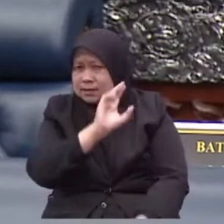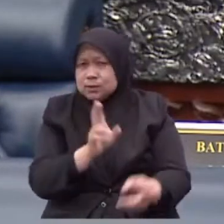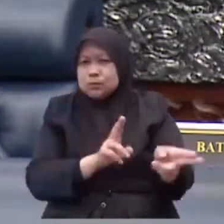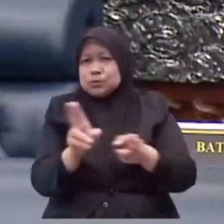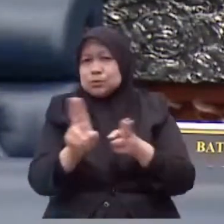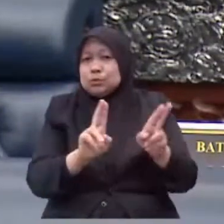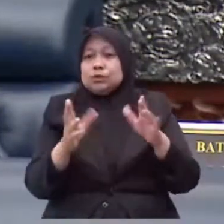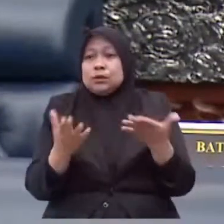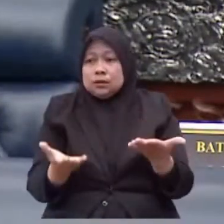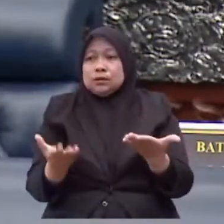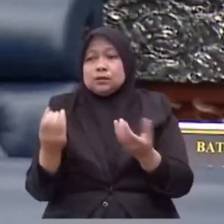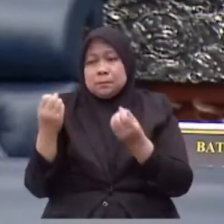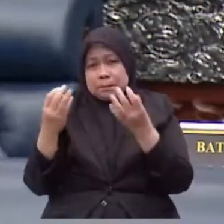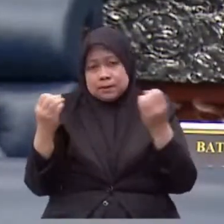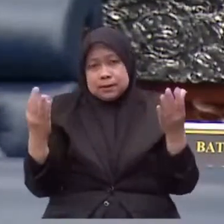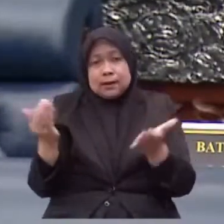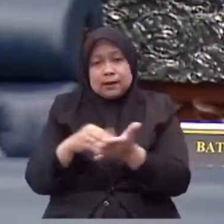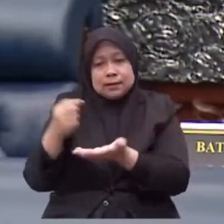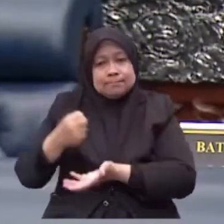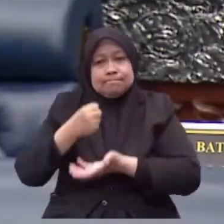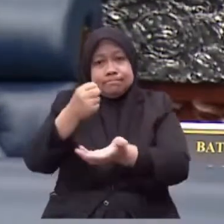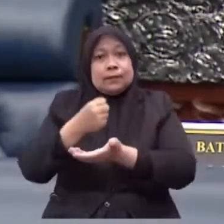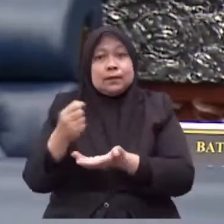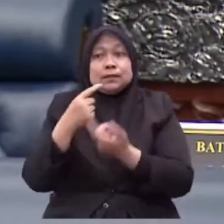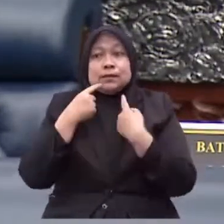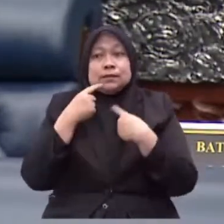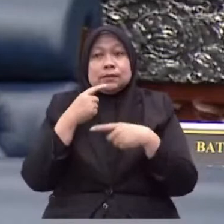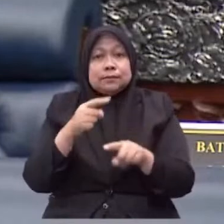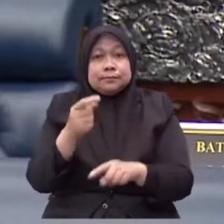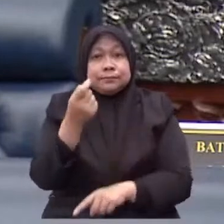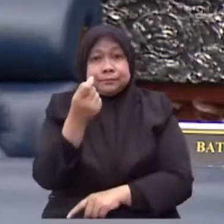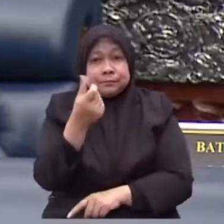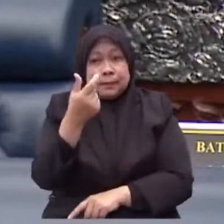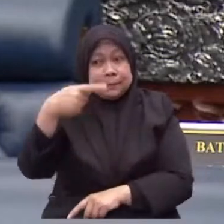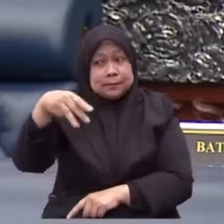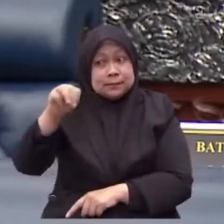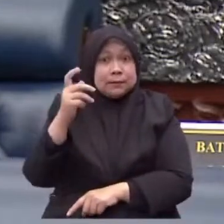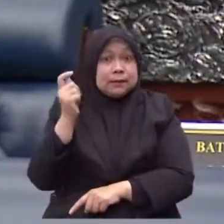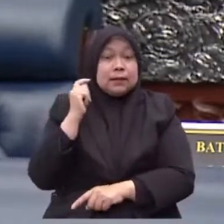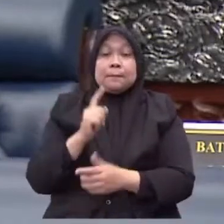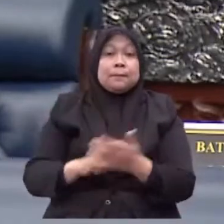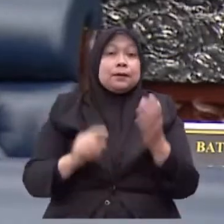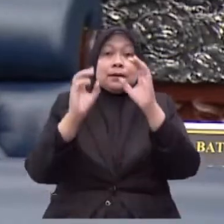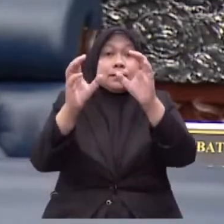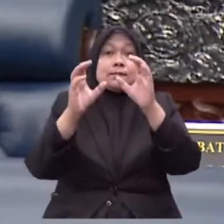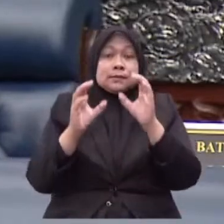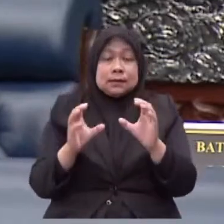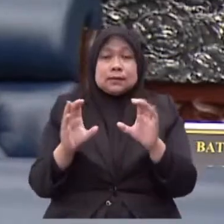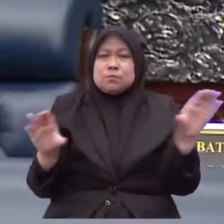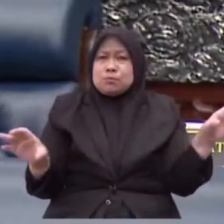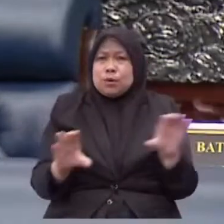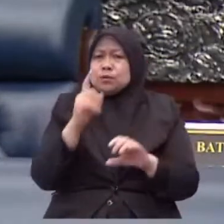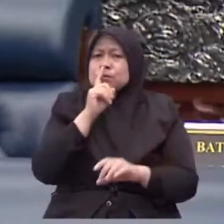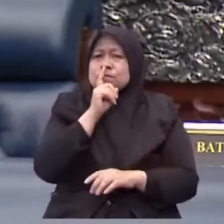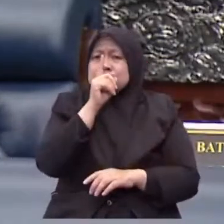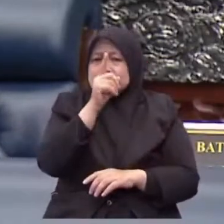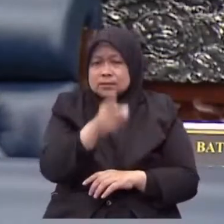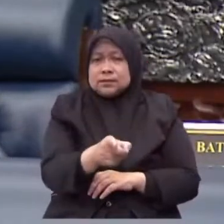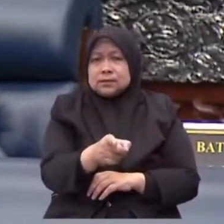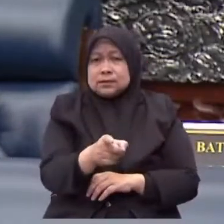sekarang untuk membanyakkan lagi Dana saya jawab sekejap saja pasti Mas tadi Apakah langkah yang kita akan lakukan untuk